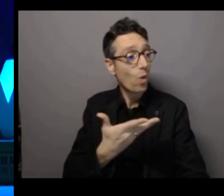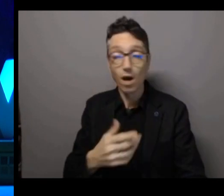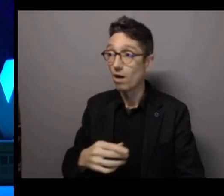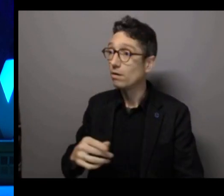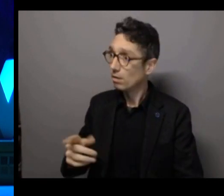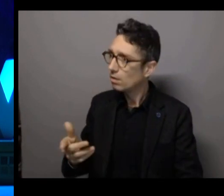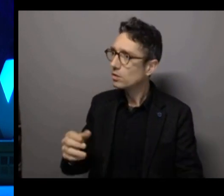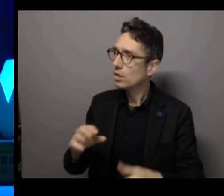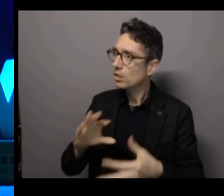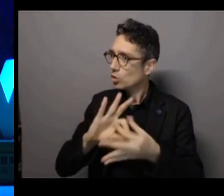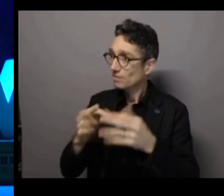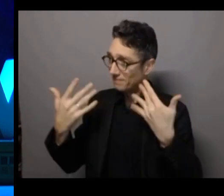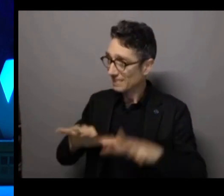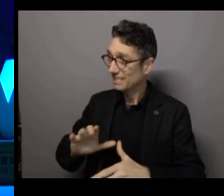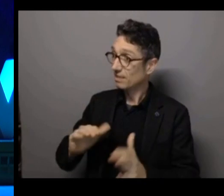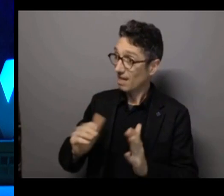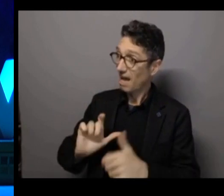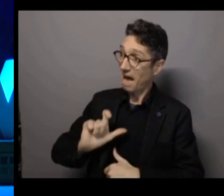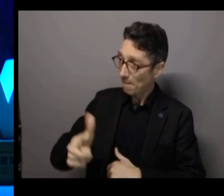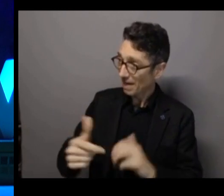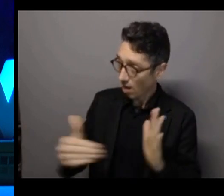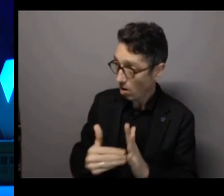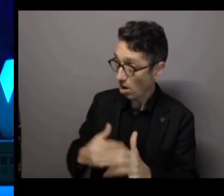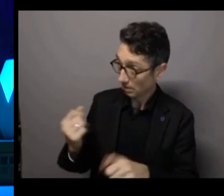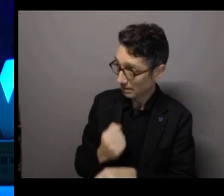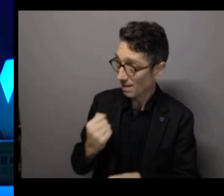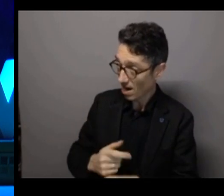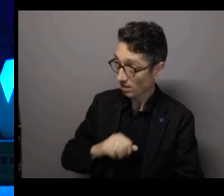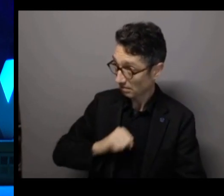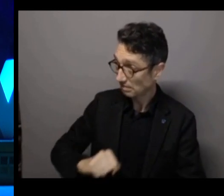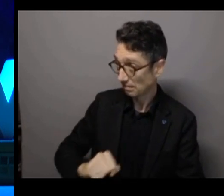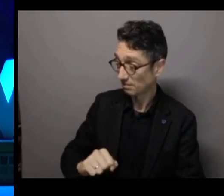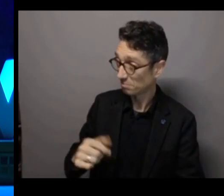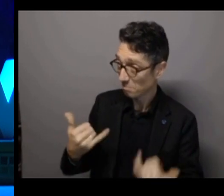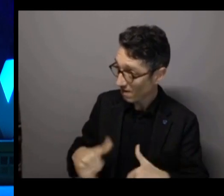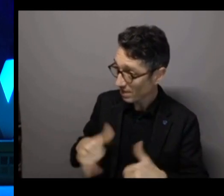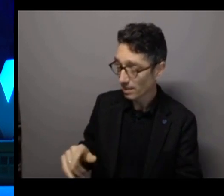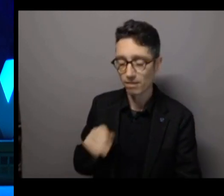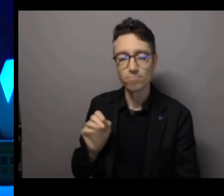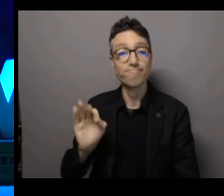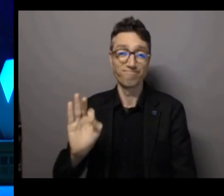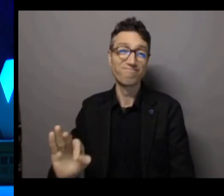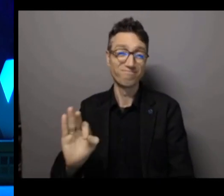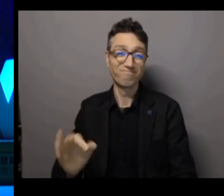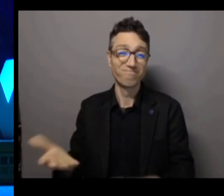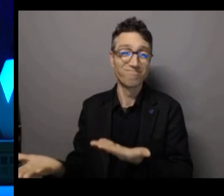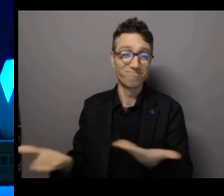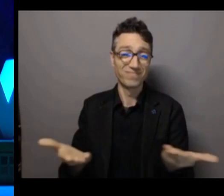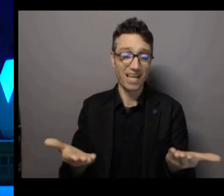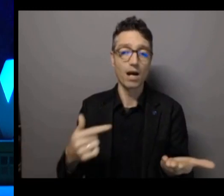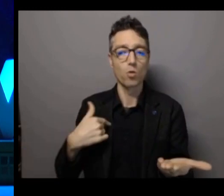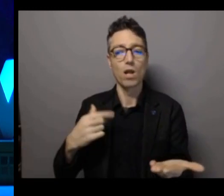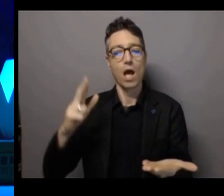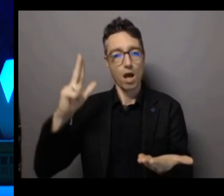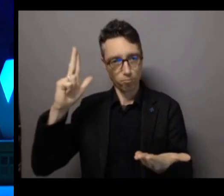Et donc, c'est effectivement cet héritage immatériel, il existe, mais nous allons devoir poursuivre. Et bien sûr,